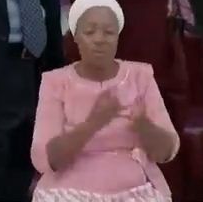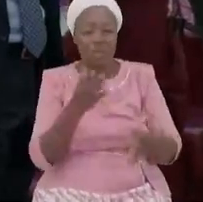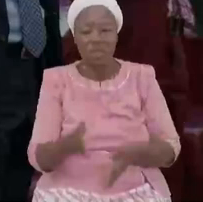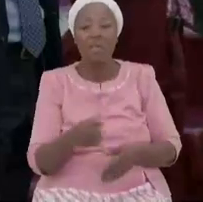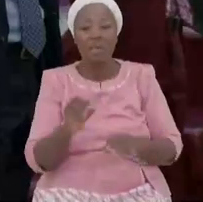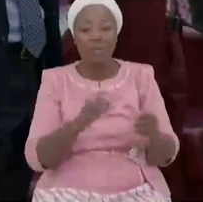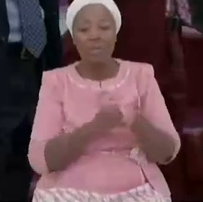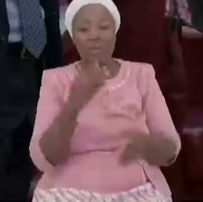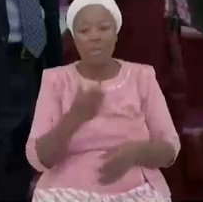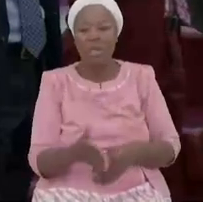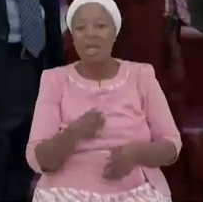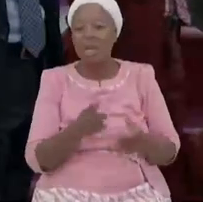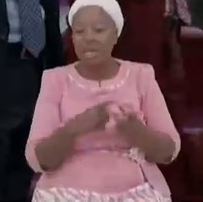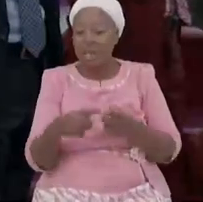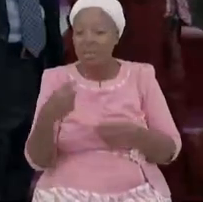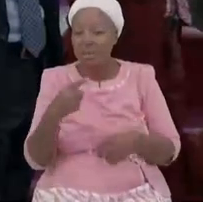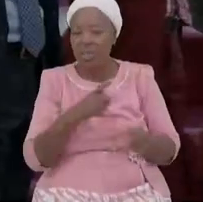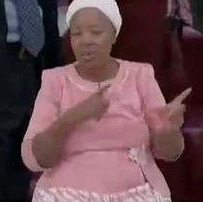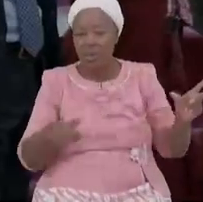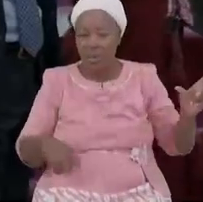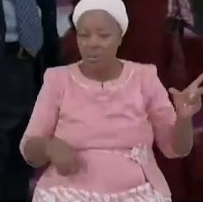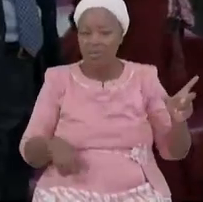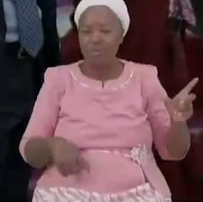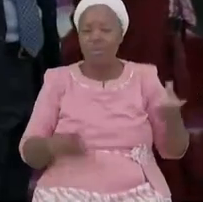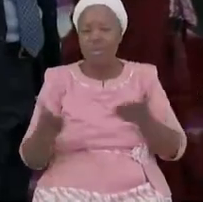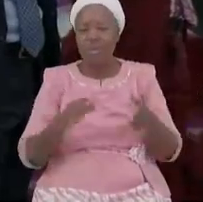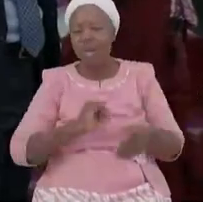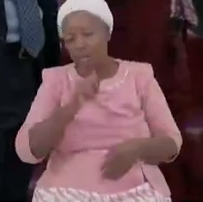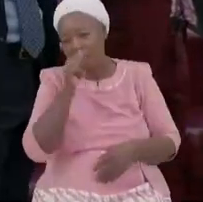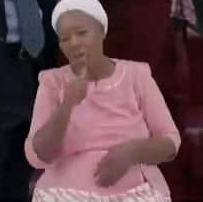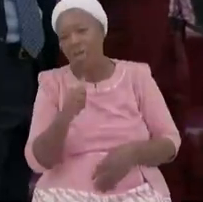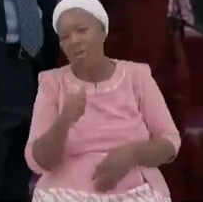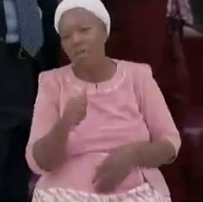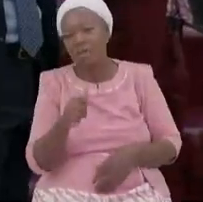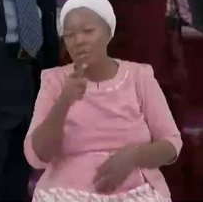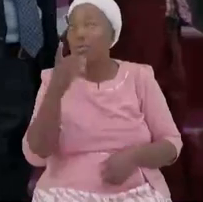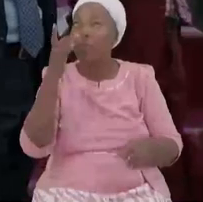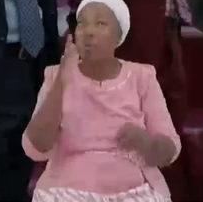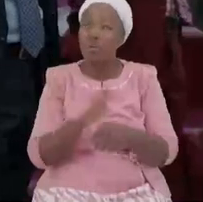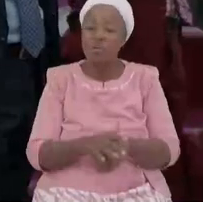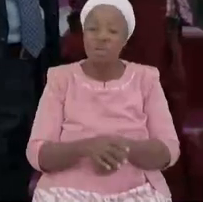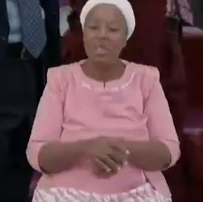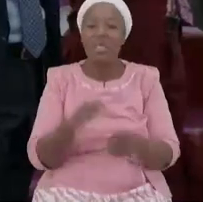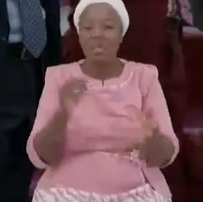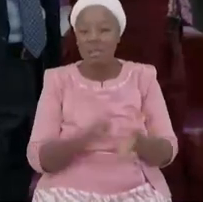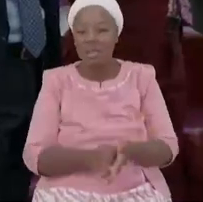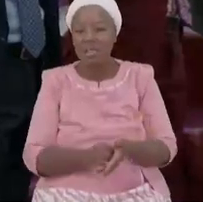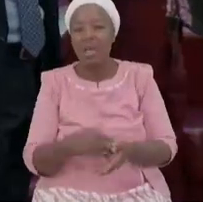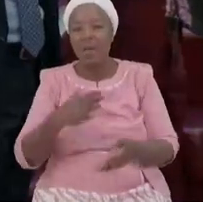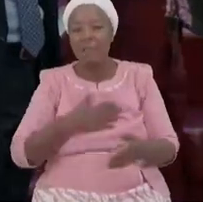ici. Et dis, Seigneur, me voici. Tu as promis que ma